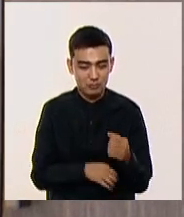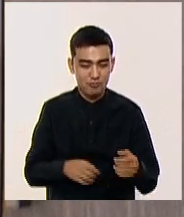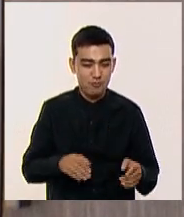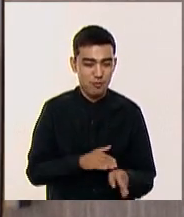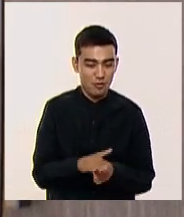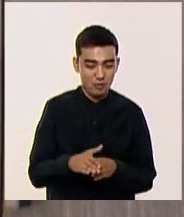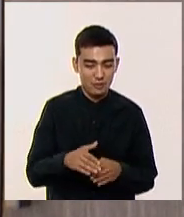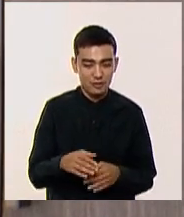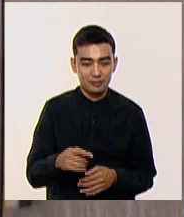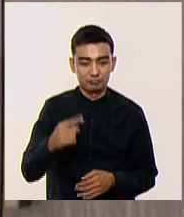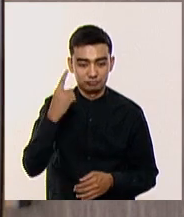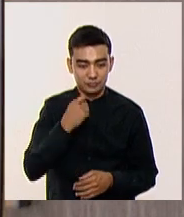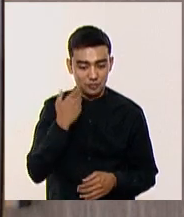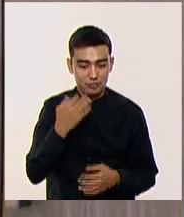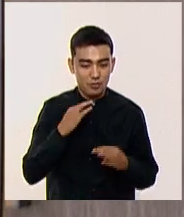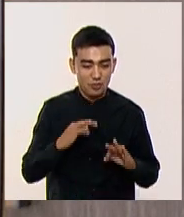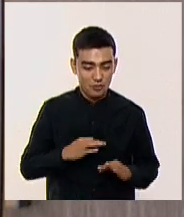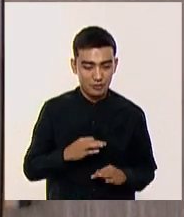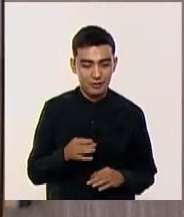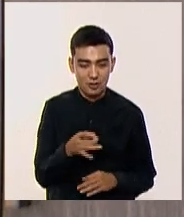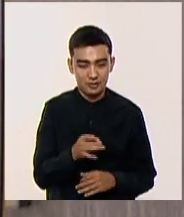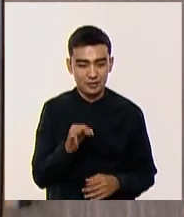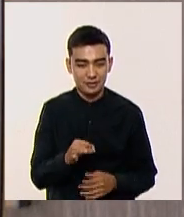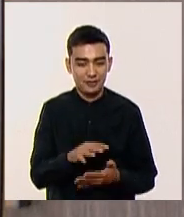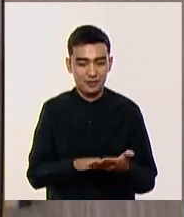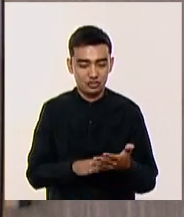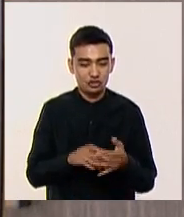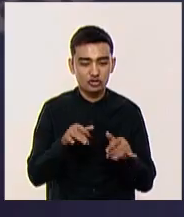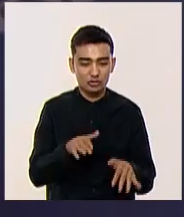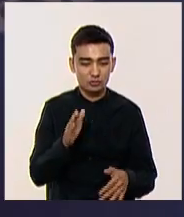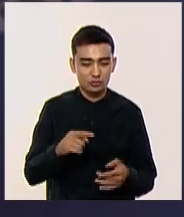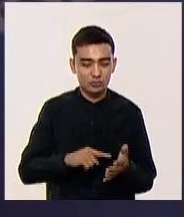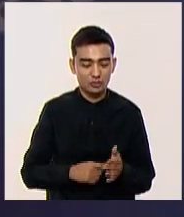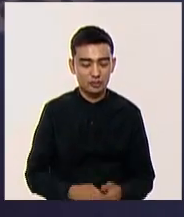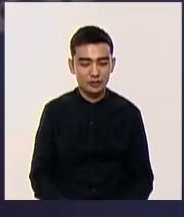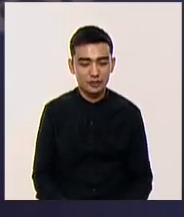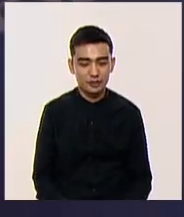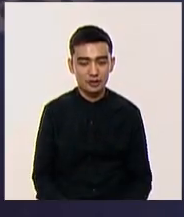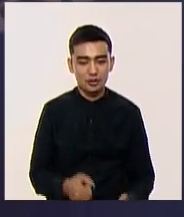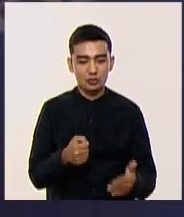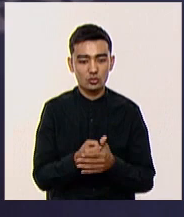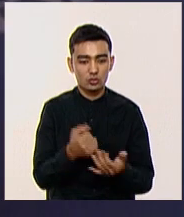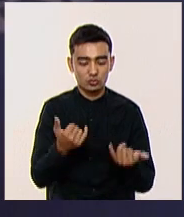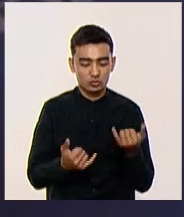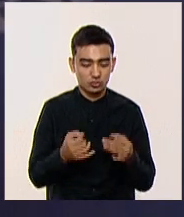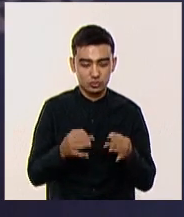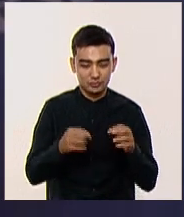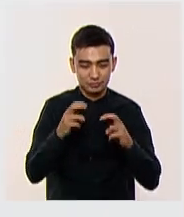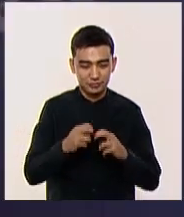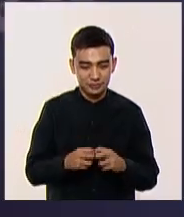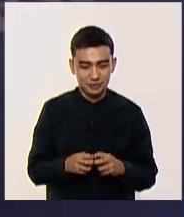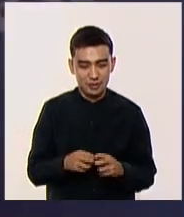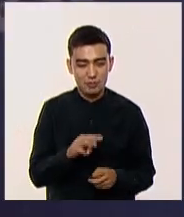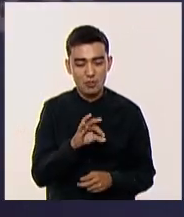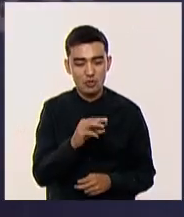указанных указаний прокуратуры района будет принято уже процессуальное решение, окончательное. В настоящее время досудебное расследование проводится по статье